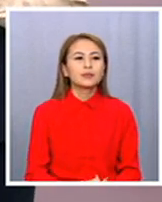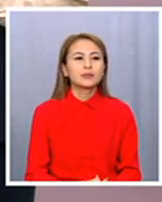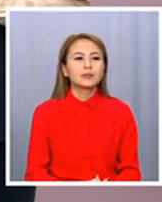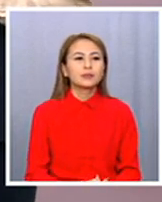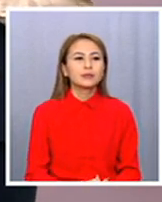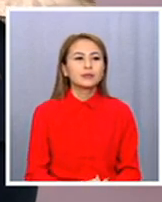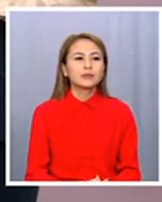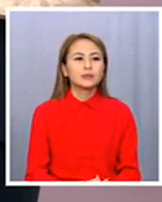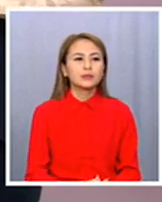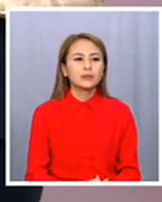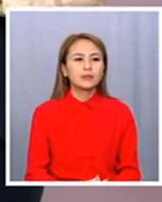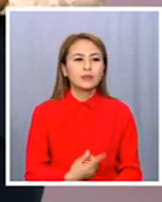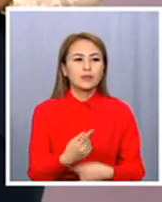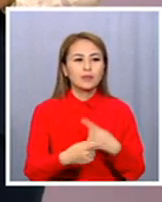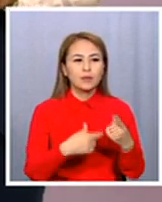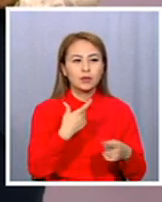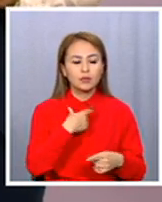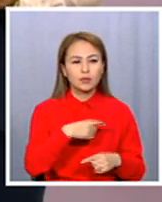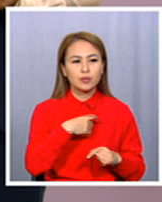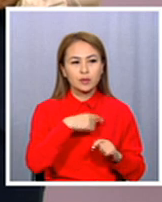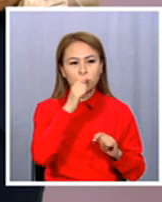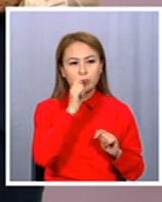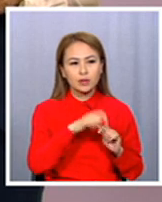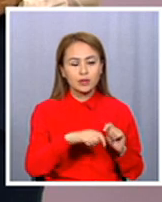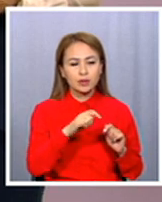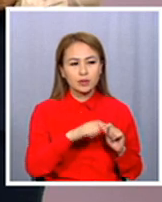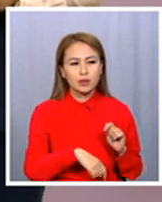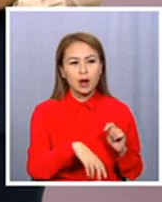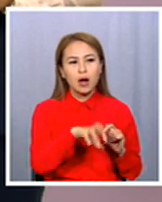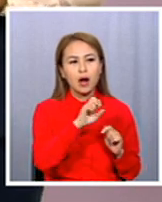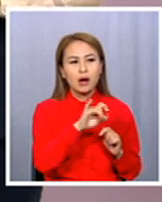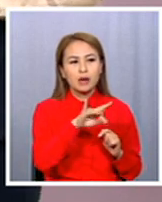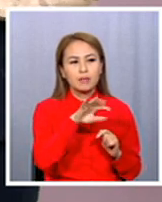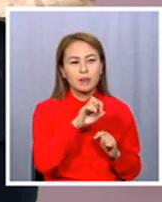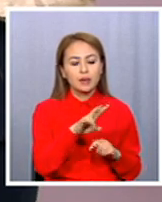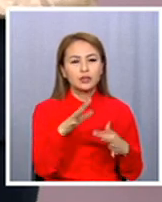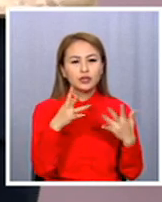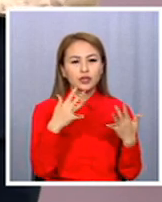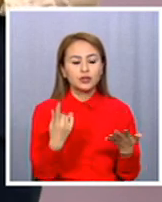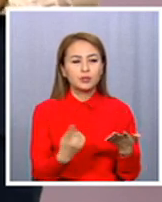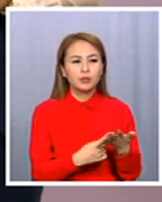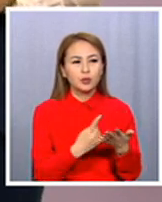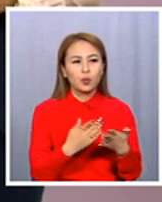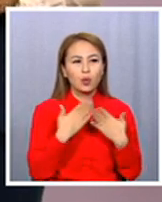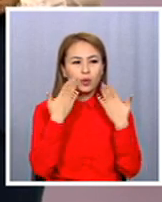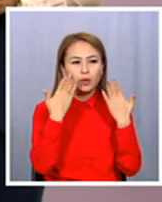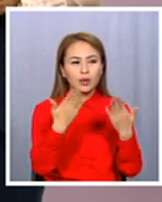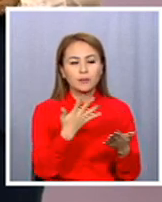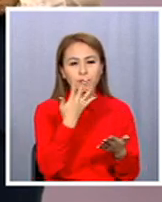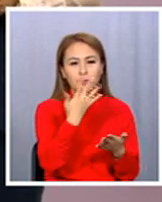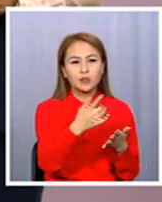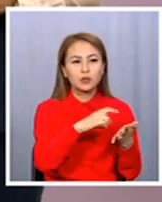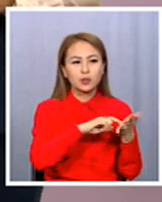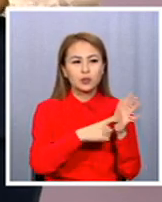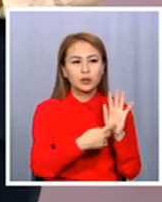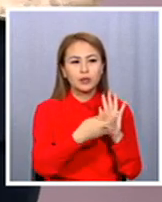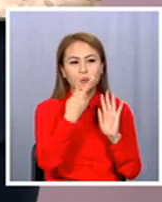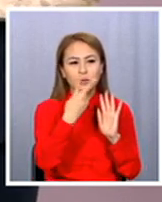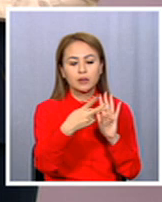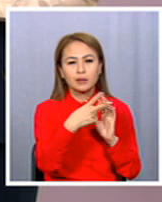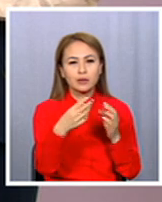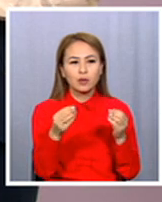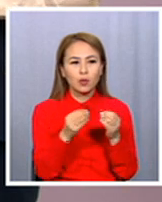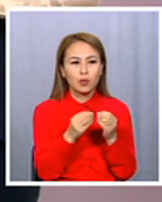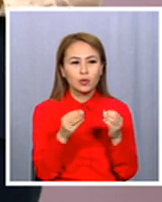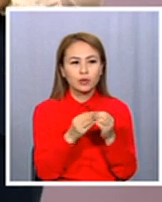Олай болса, өзімізді тексерейік. Арманның неше бет оққанын табу үшін 5-ке 2-ні көбейтеміз. мәні